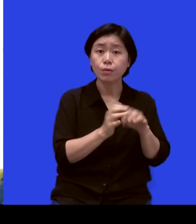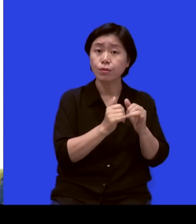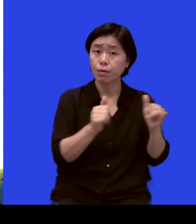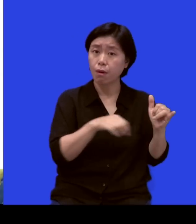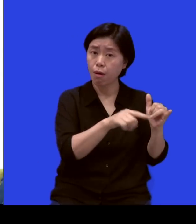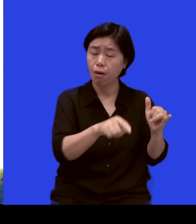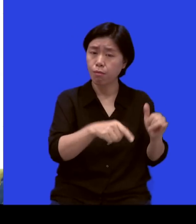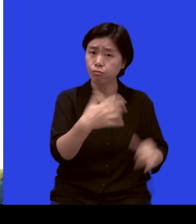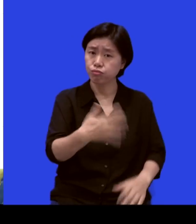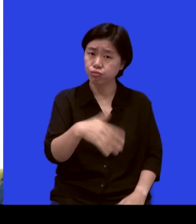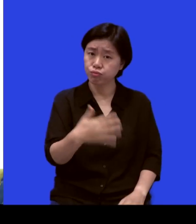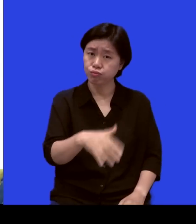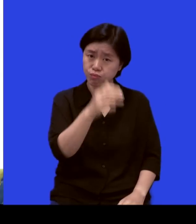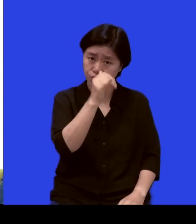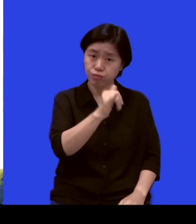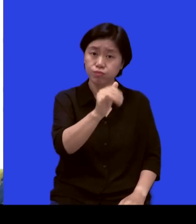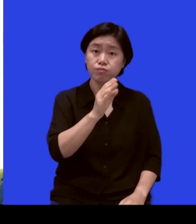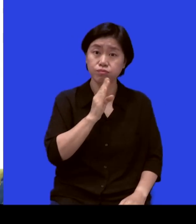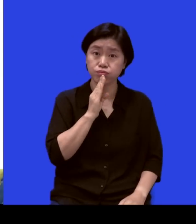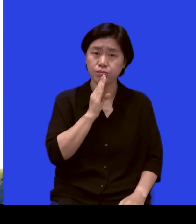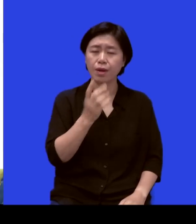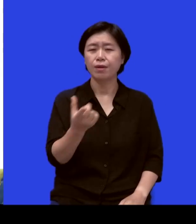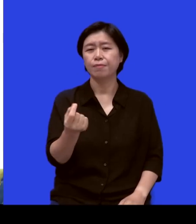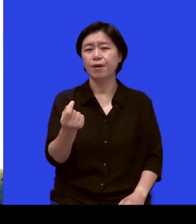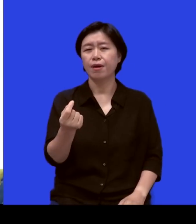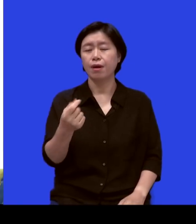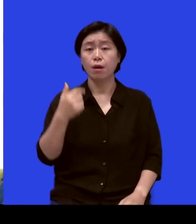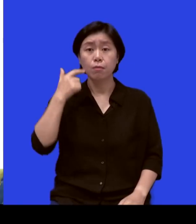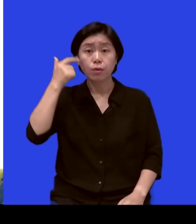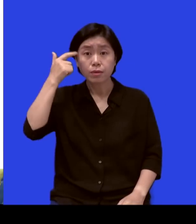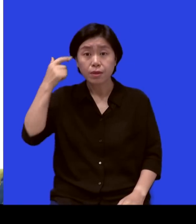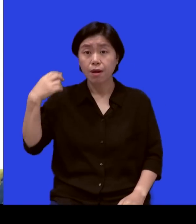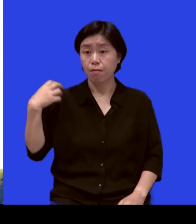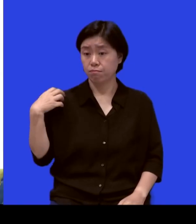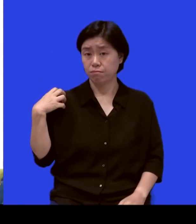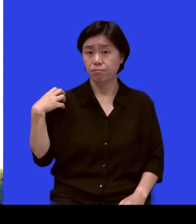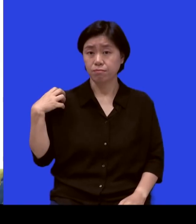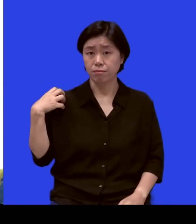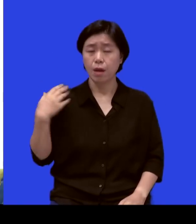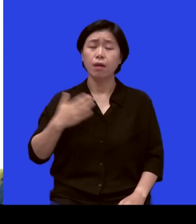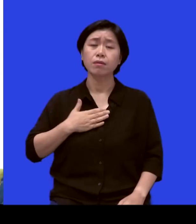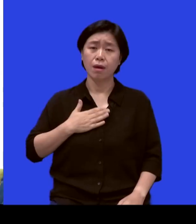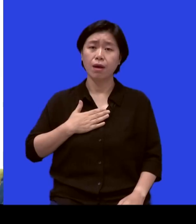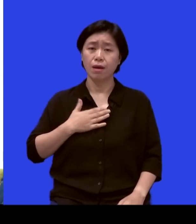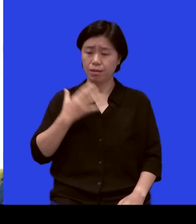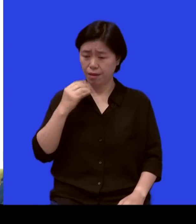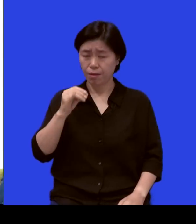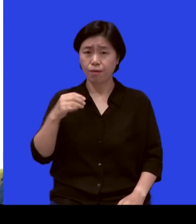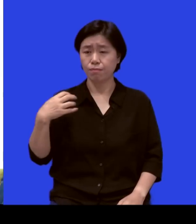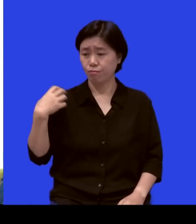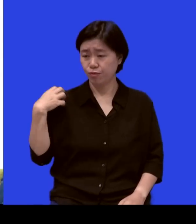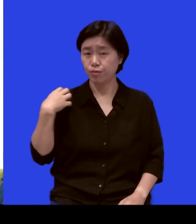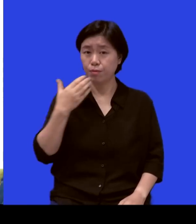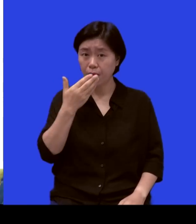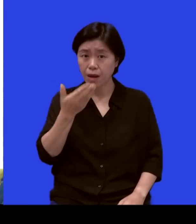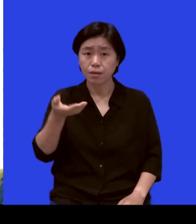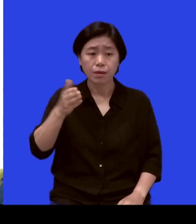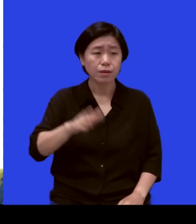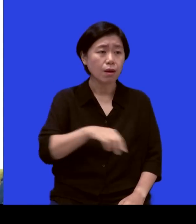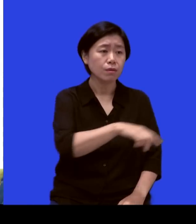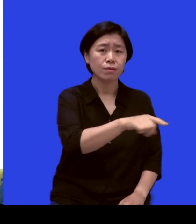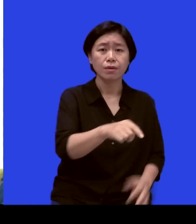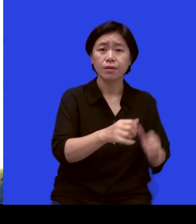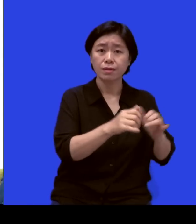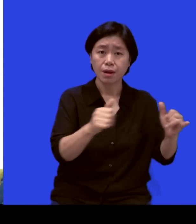목사는 뭐 또 우리가 일생을 그냥 24시간 365일 이 일을 하는 거지만 성도들은 두 가지를 해야 되는 거잖아요. 일상